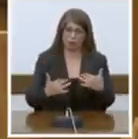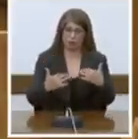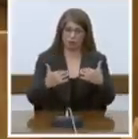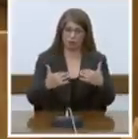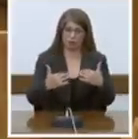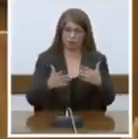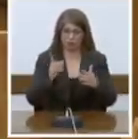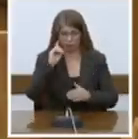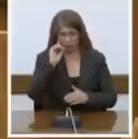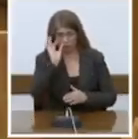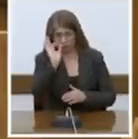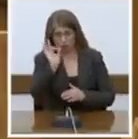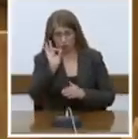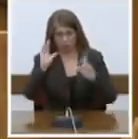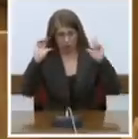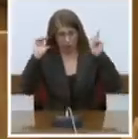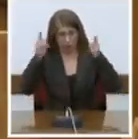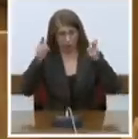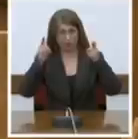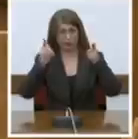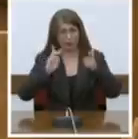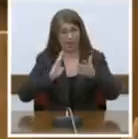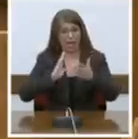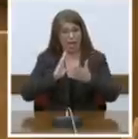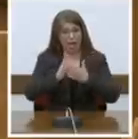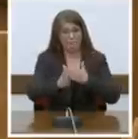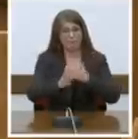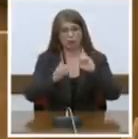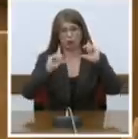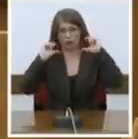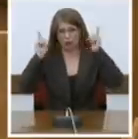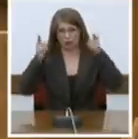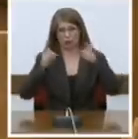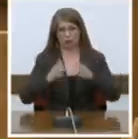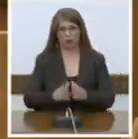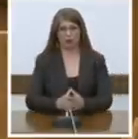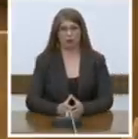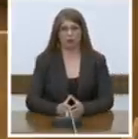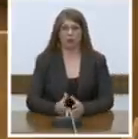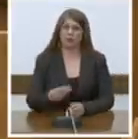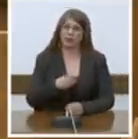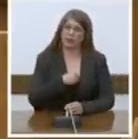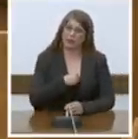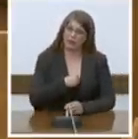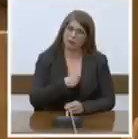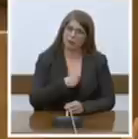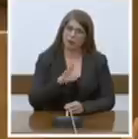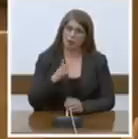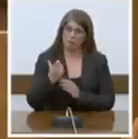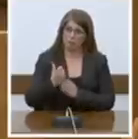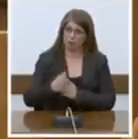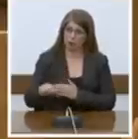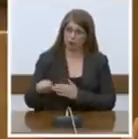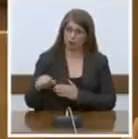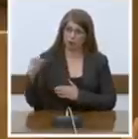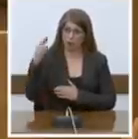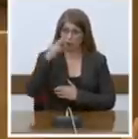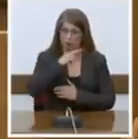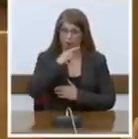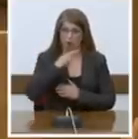τη δημοκρατία και την αμεσοδημοκρατία. Είναι κρίμα που απουσιάζει ο